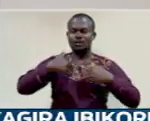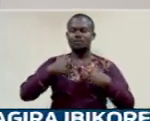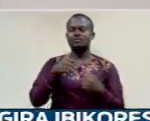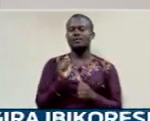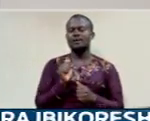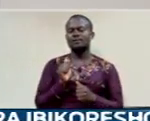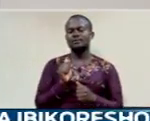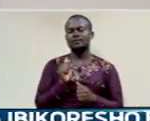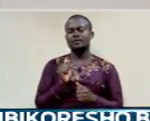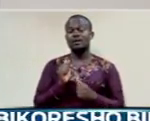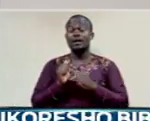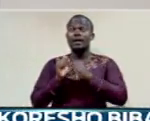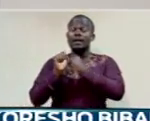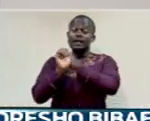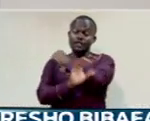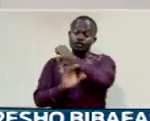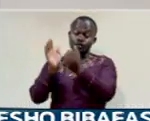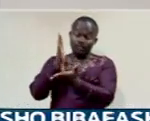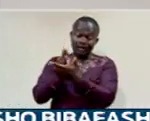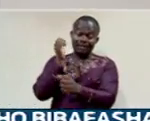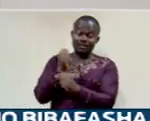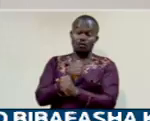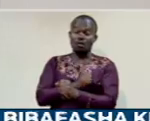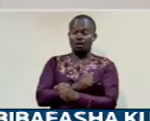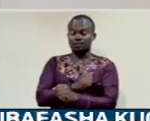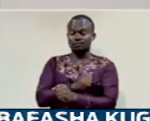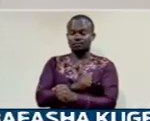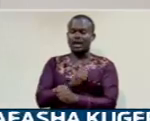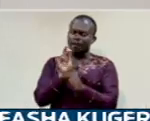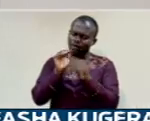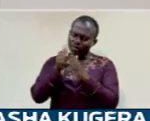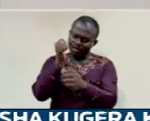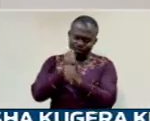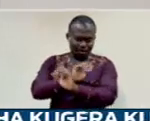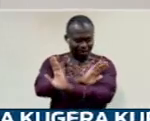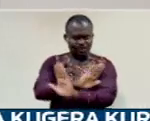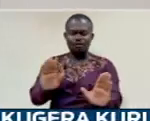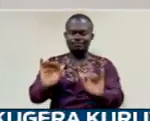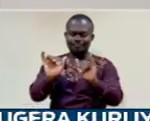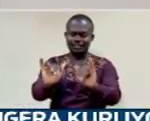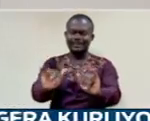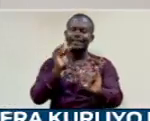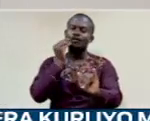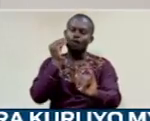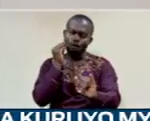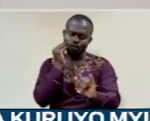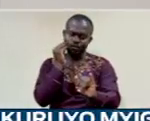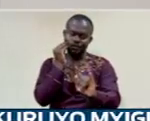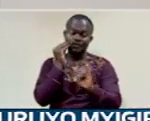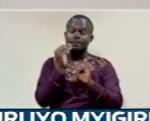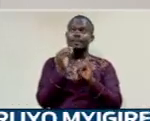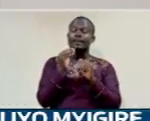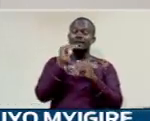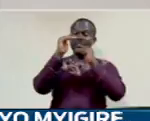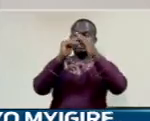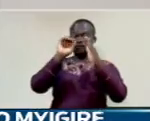gukora tukaba turi mu ngo abadafite amikoro hari uburyo inzego z'ibanze zirimo zifatanya kugira ngo bareba badafite koko